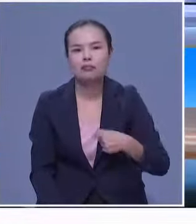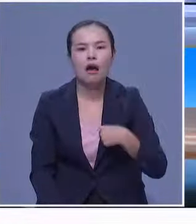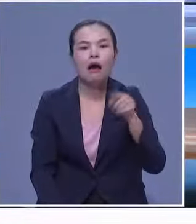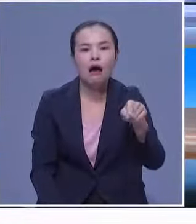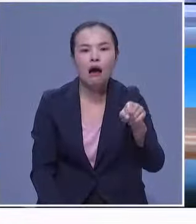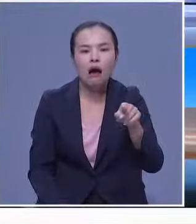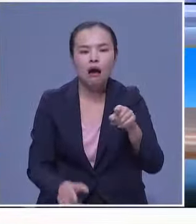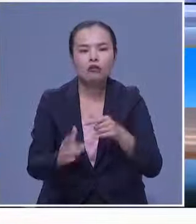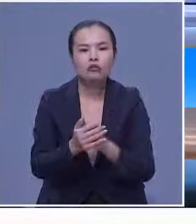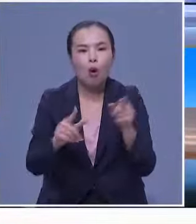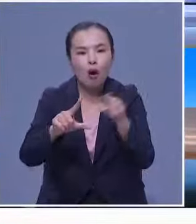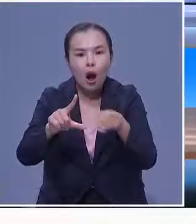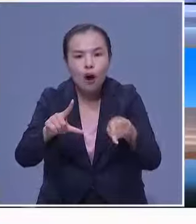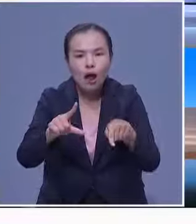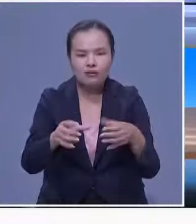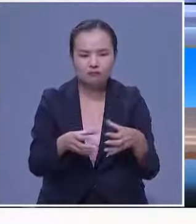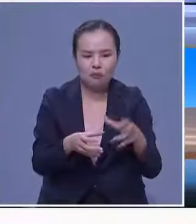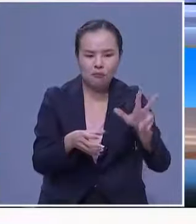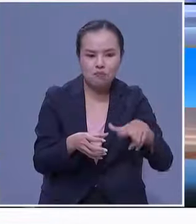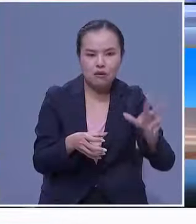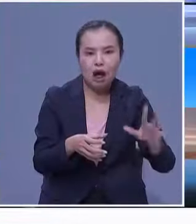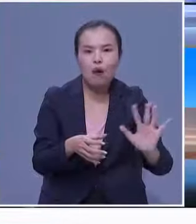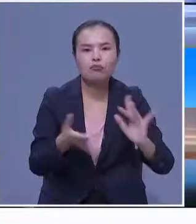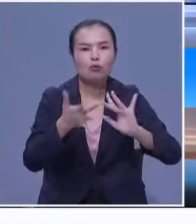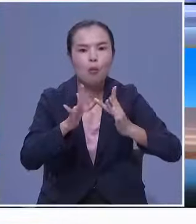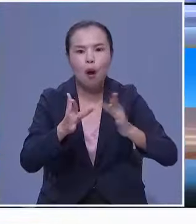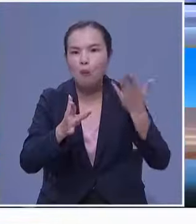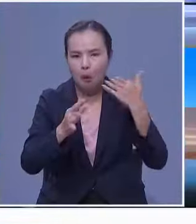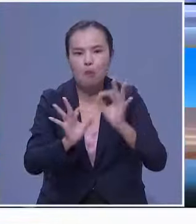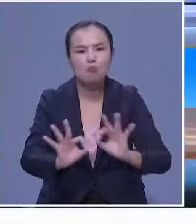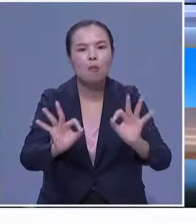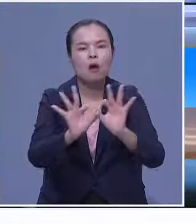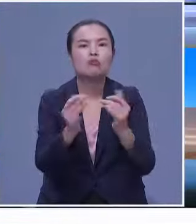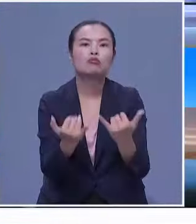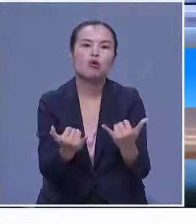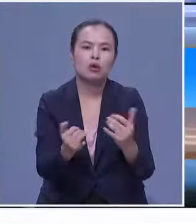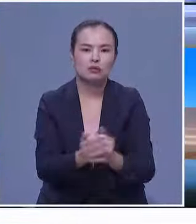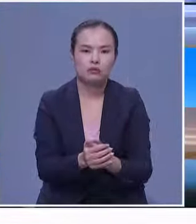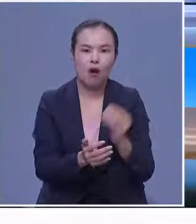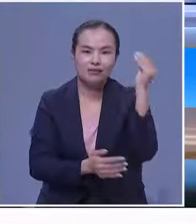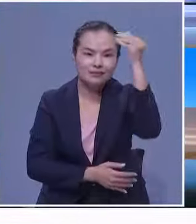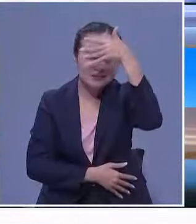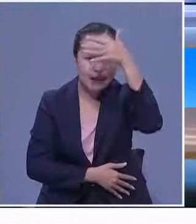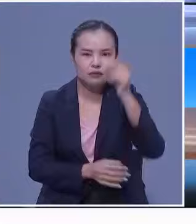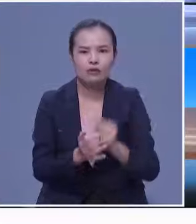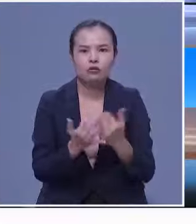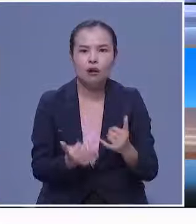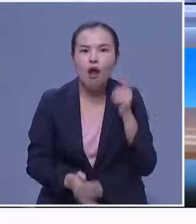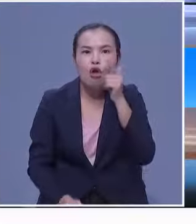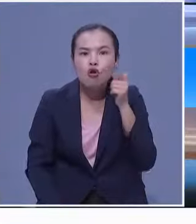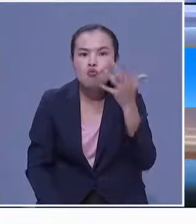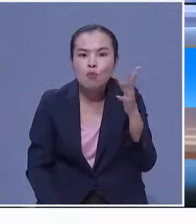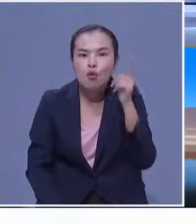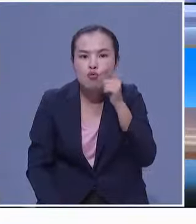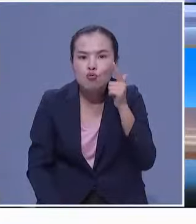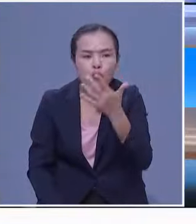ปเลือกพรรคก้าวไกลแทนที่จะเลือกพรรคเพื่อไทยด้วยซ้ำ แล้วการใช้โซเชียลมีเดียตอนนั้นก็สำคัญมากนะ ทีนี้พอมาเป็นคุณเท้งล่ะณปัจจุบันไม่มีลุงแล้วนะ